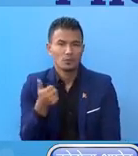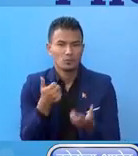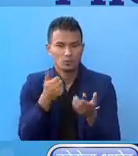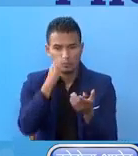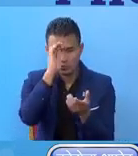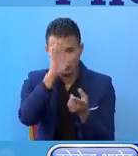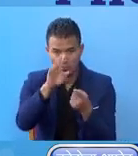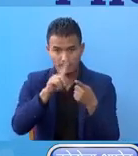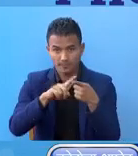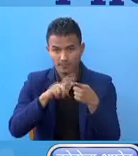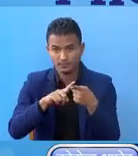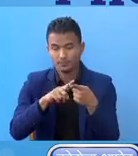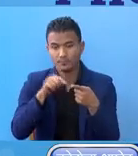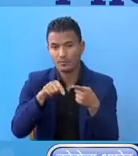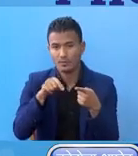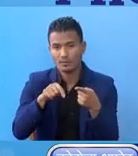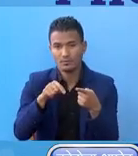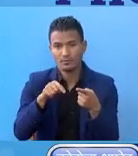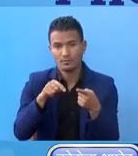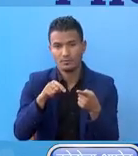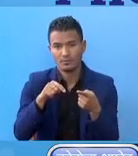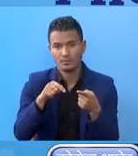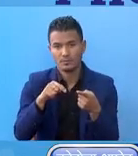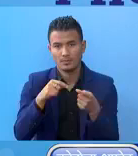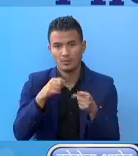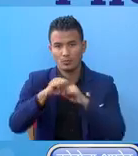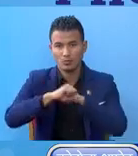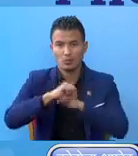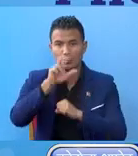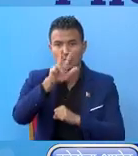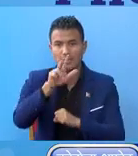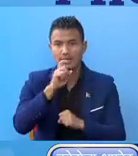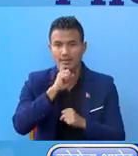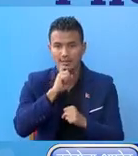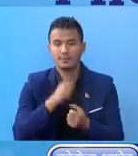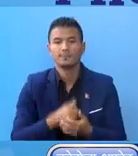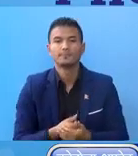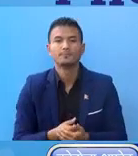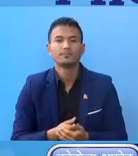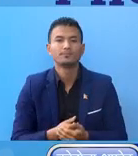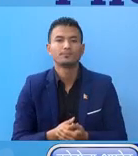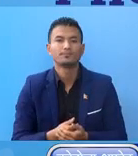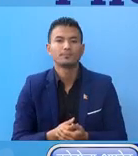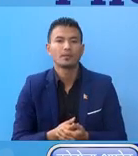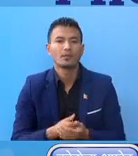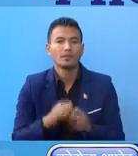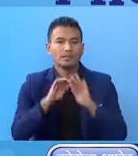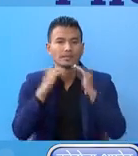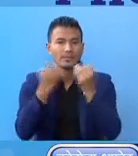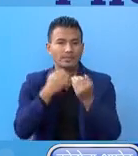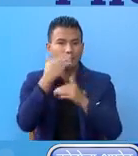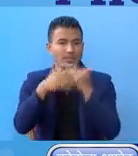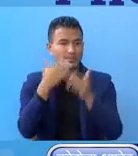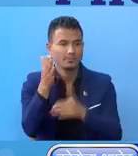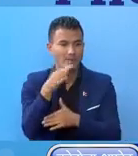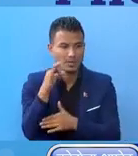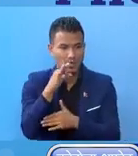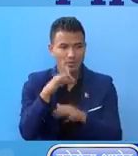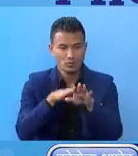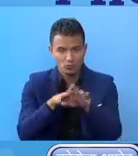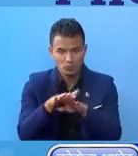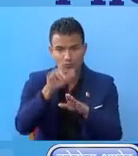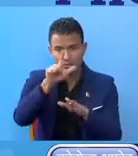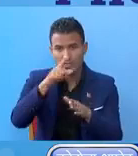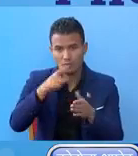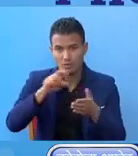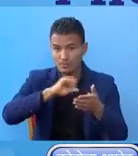एउटा सूचना छ। यो सूचना पनि भदौ 8 गते जारी गरिएको छ। श्री सामाजिक विकास मन्त्रालयहरू